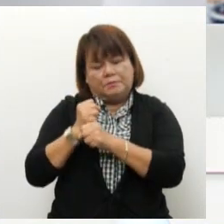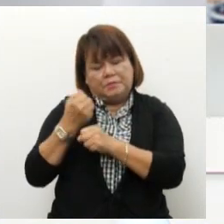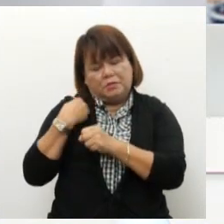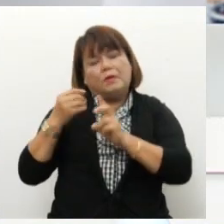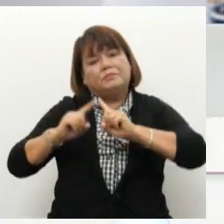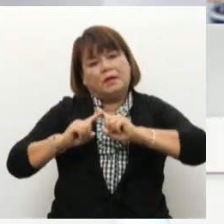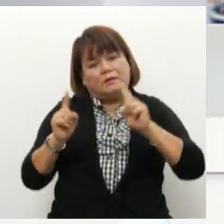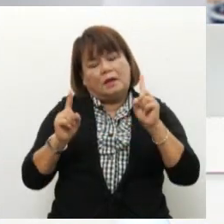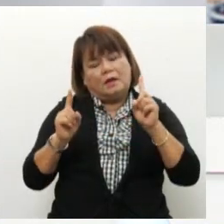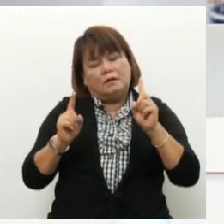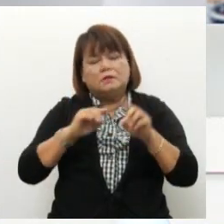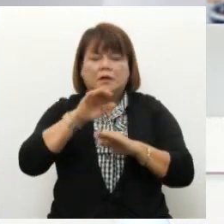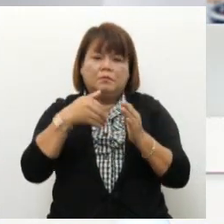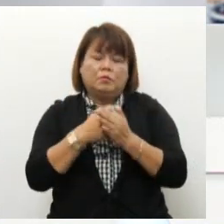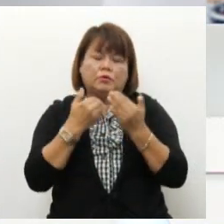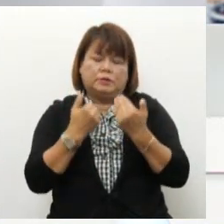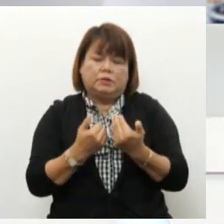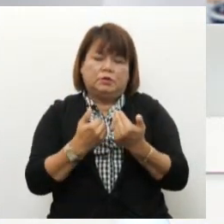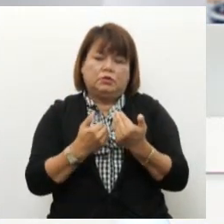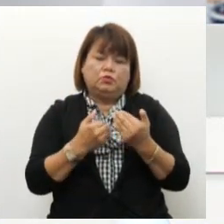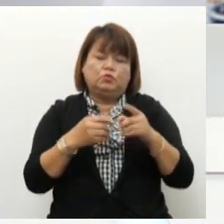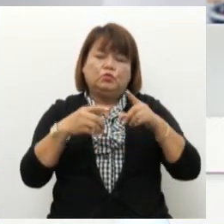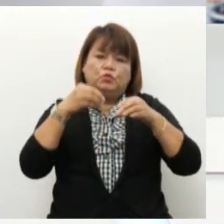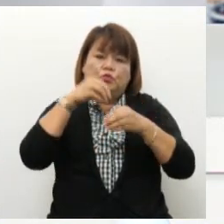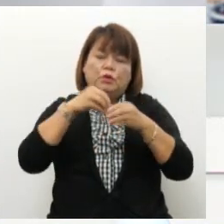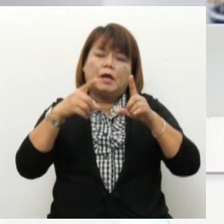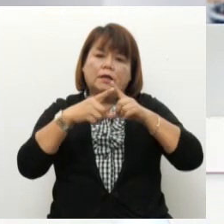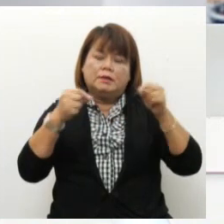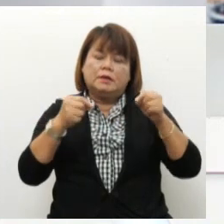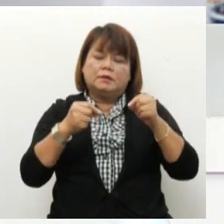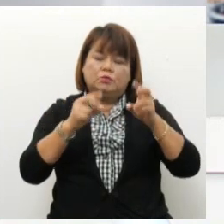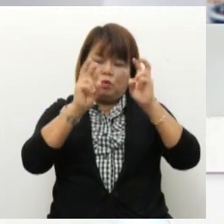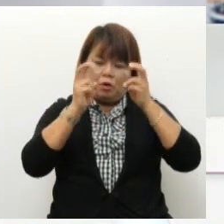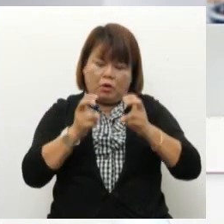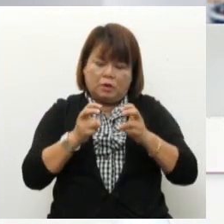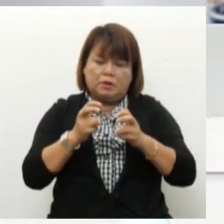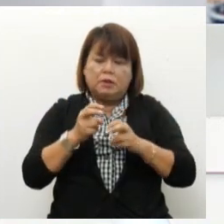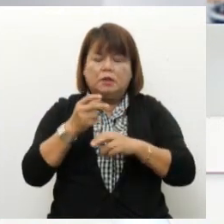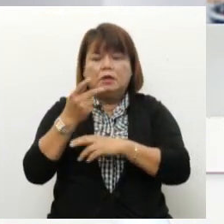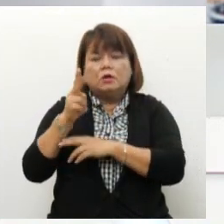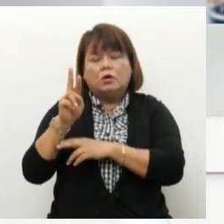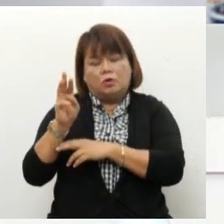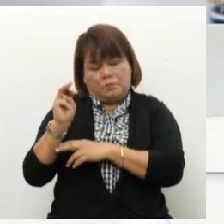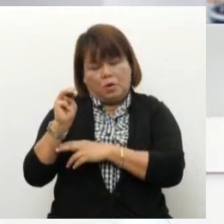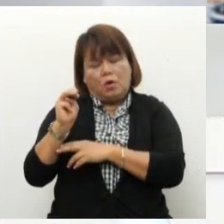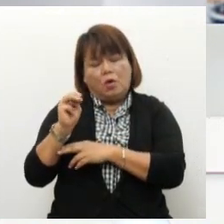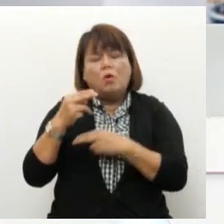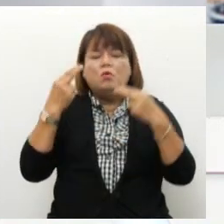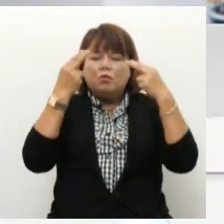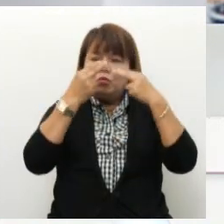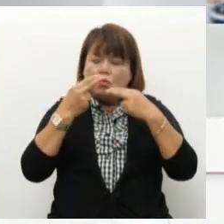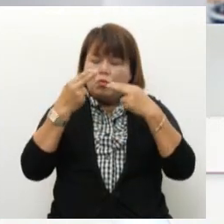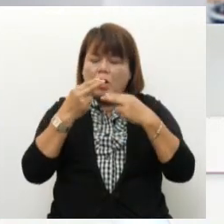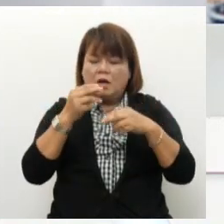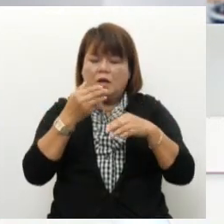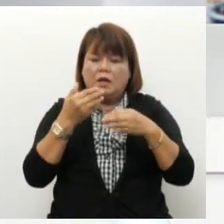างกันทั้งหมดทั้งมวลนี้นะครับอยู่ในประเด็นที่ทางท่านรัฐมนตรีก็มีความห่วงใยแล้วก็ได้เชิญผม